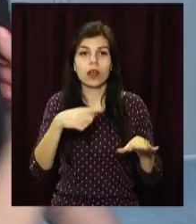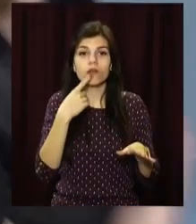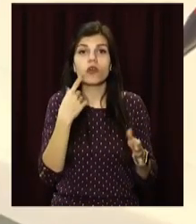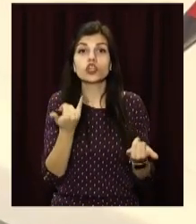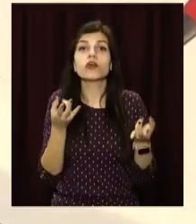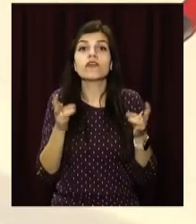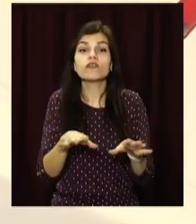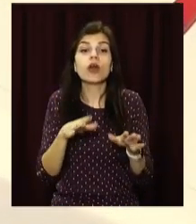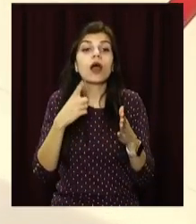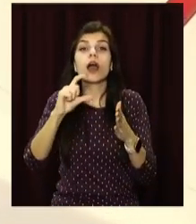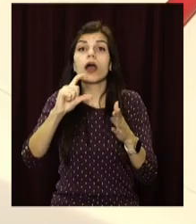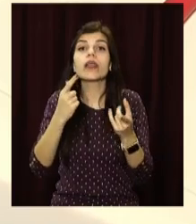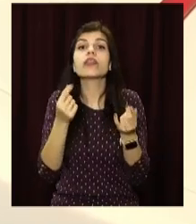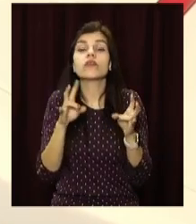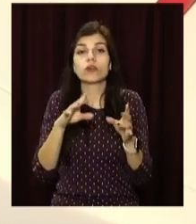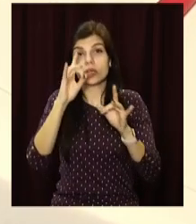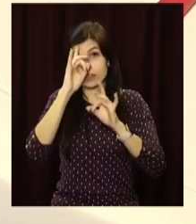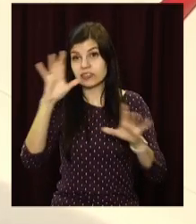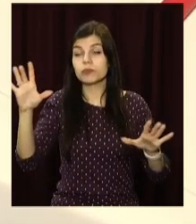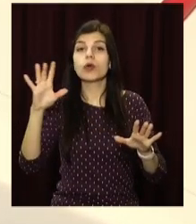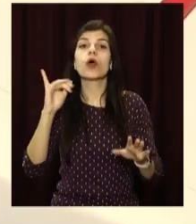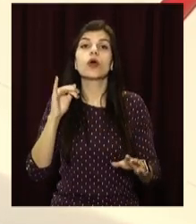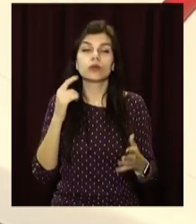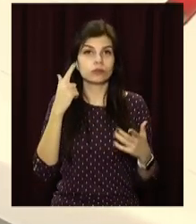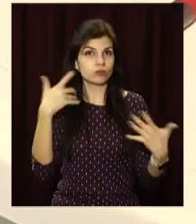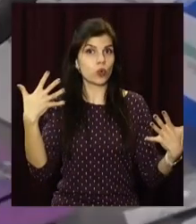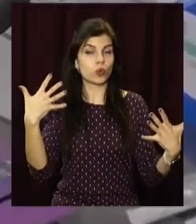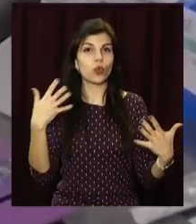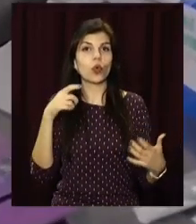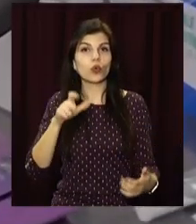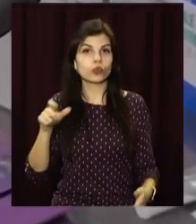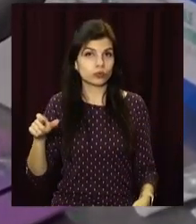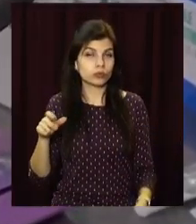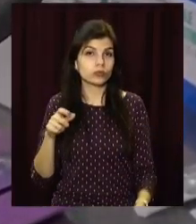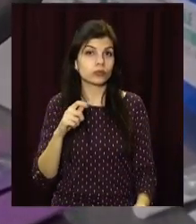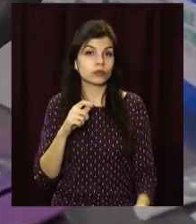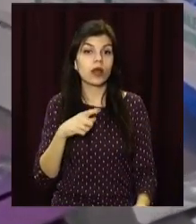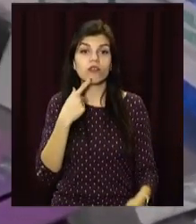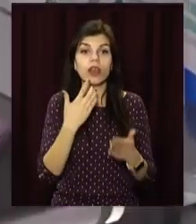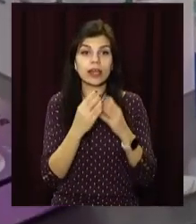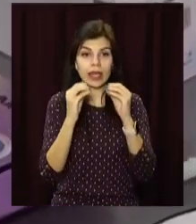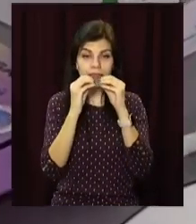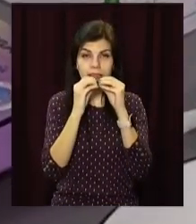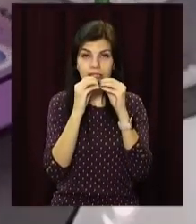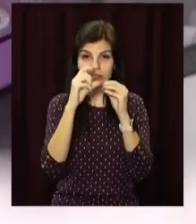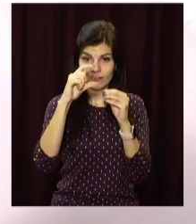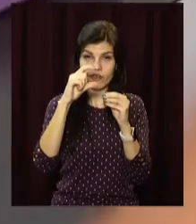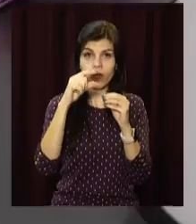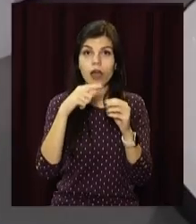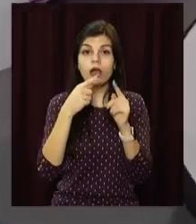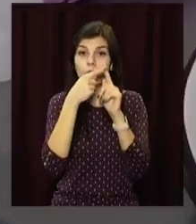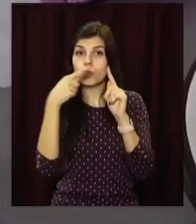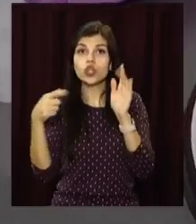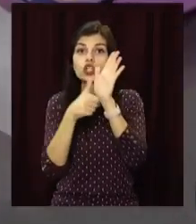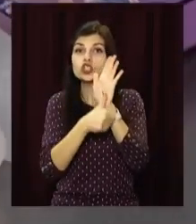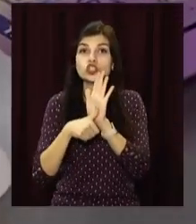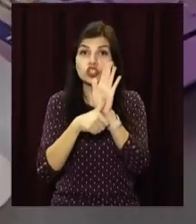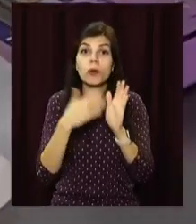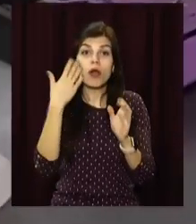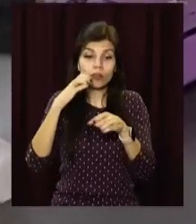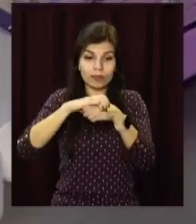тепер вакцинуватимуть відомих і публічних українців. Препарат приходить у 10-дозових флаконах і його треба використати впродовж 6 годин